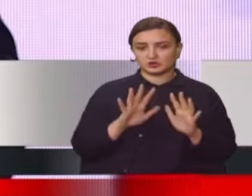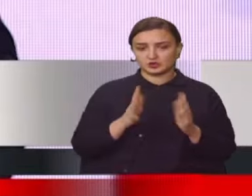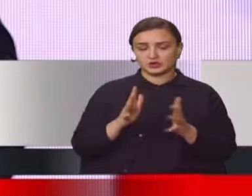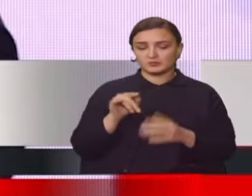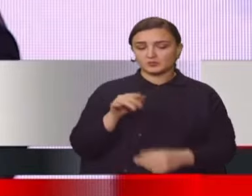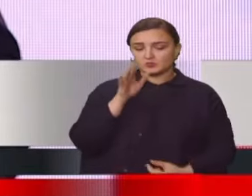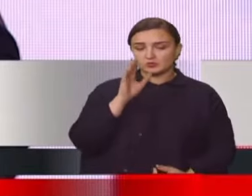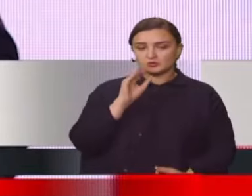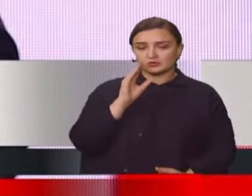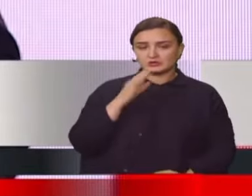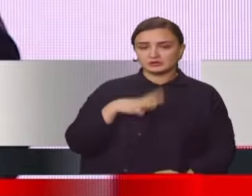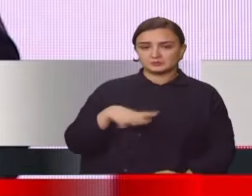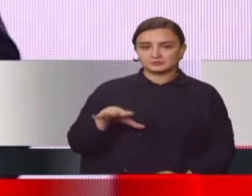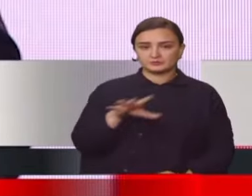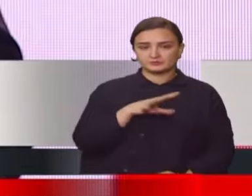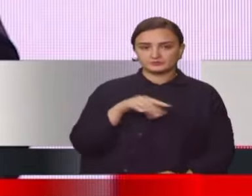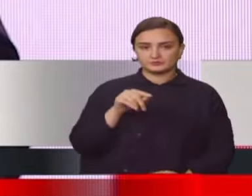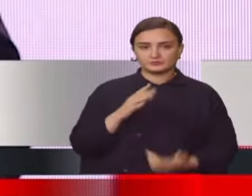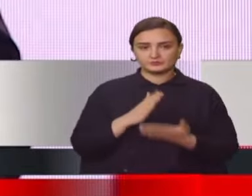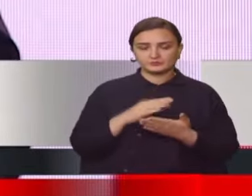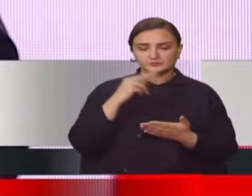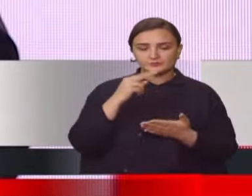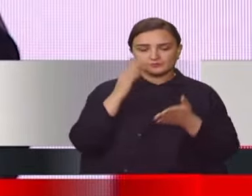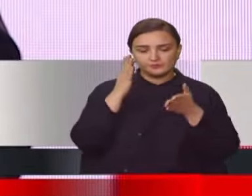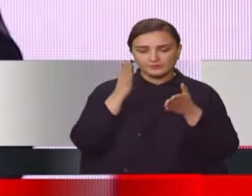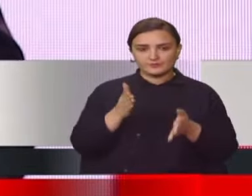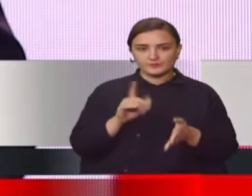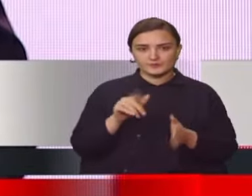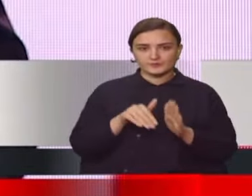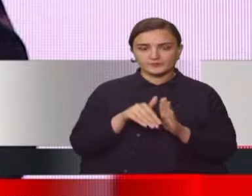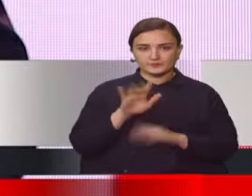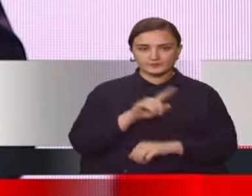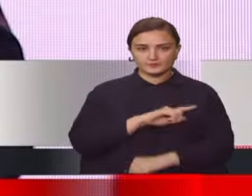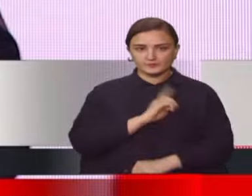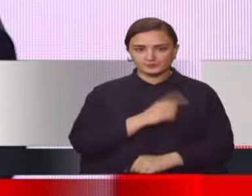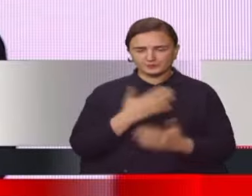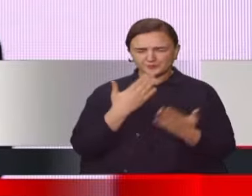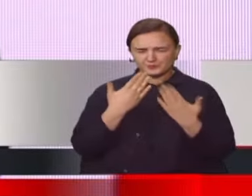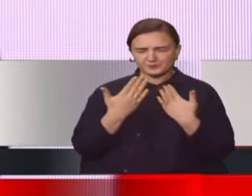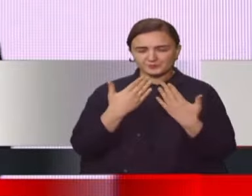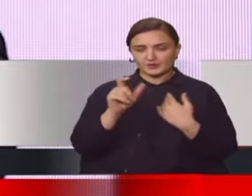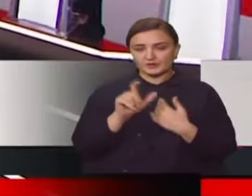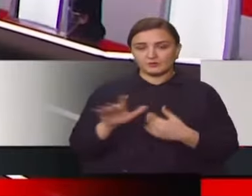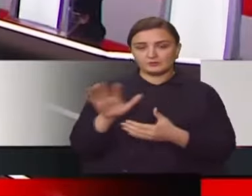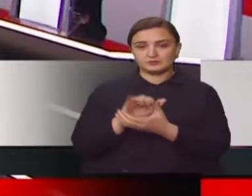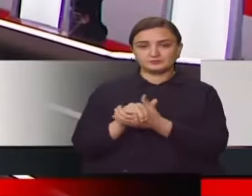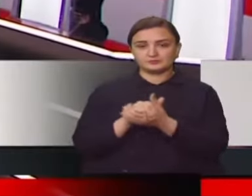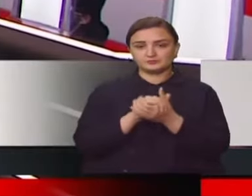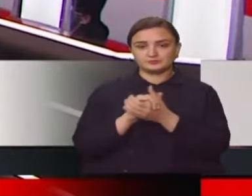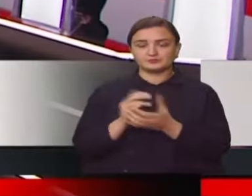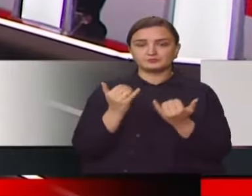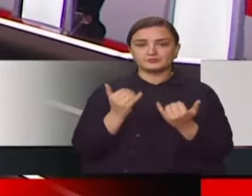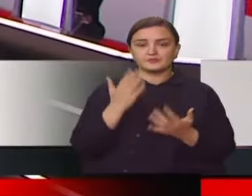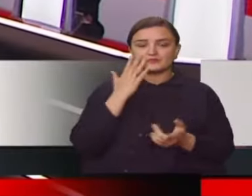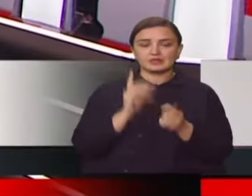როდესაც ქვეყანა მაქსიმალურად არის ორიენტირებული იმისკენ, რომ უფრო გაღრმავდეს ეს ურთიერთობები ევროკავშირთან, დღეს